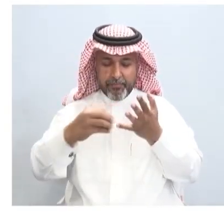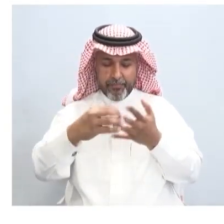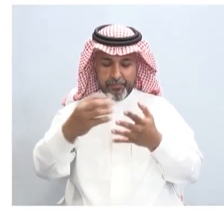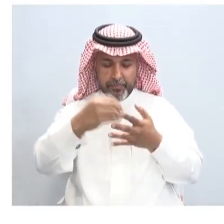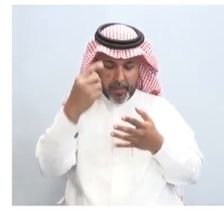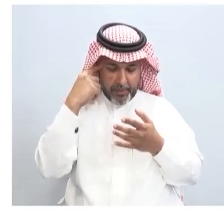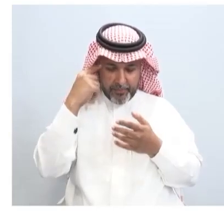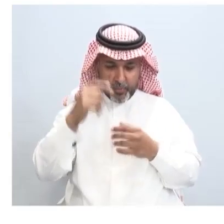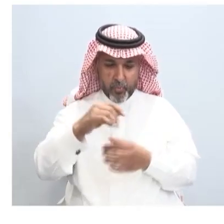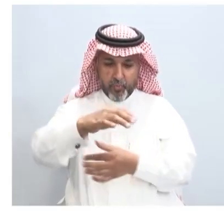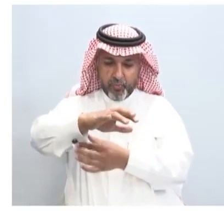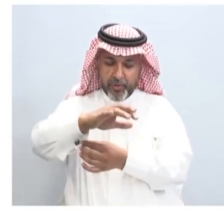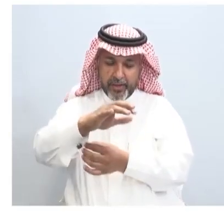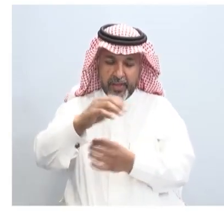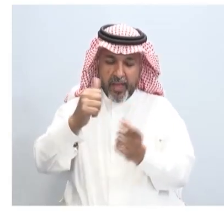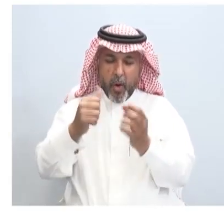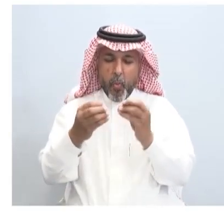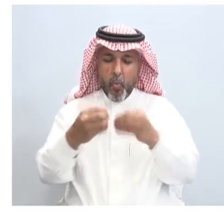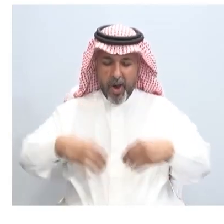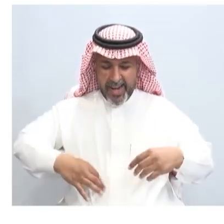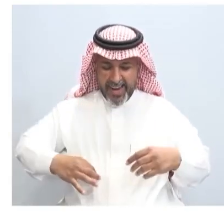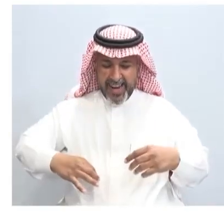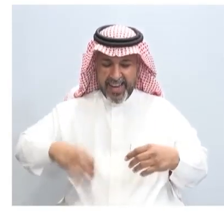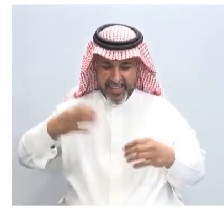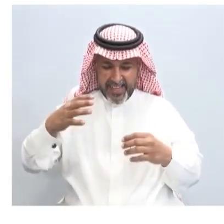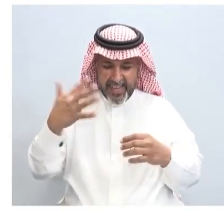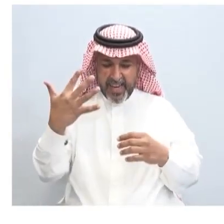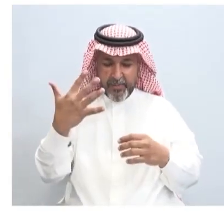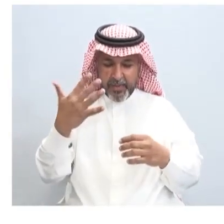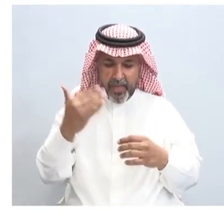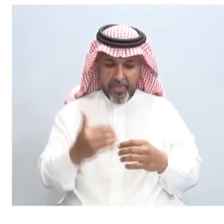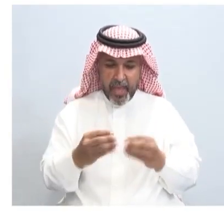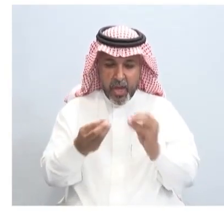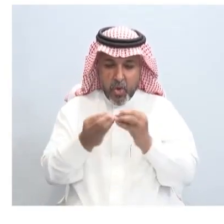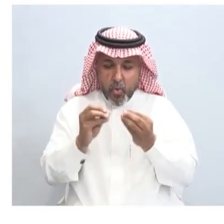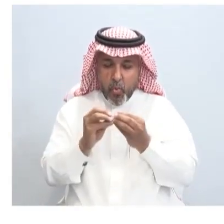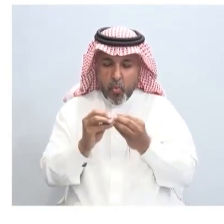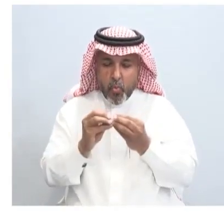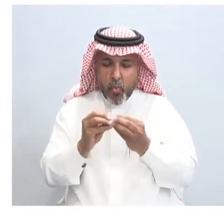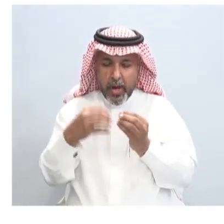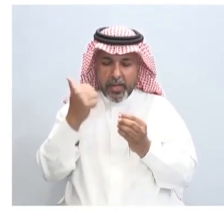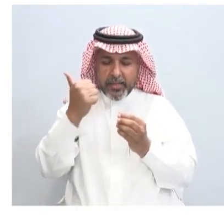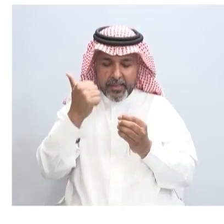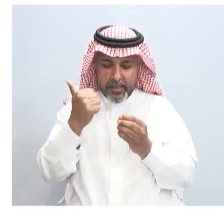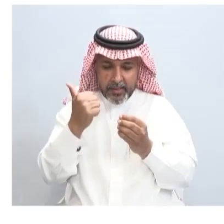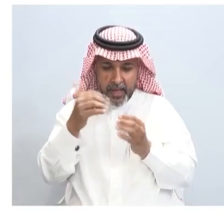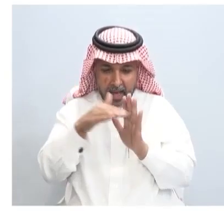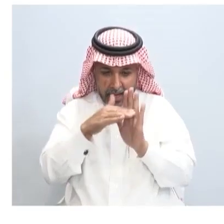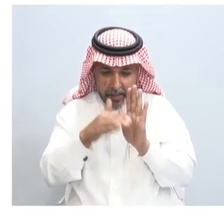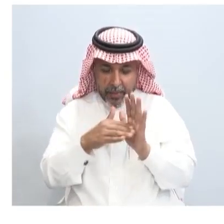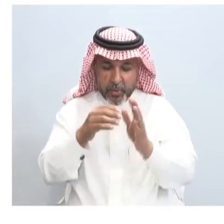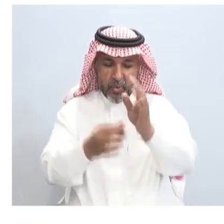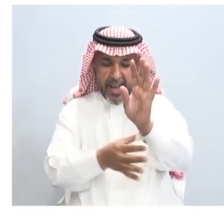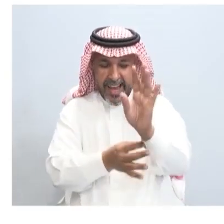وثلاث انواع من القبه والفتحه الاماميه اثنين والازرار اثنين فعدد البدائل نقول المرحله الاولى ان سعد بيختار قماش